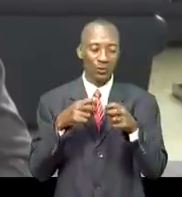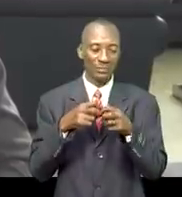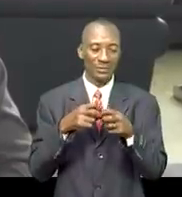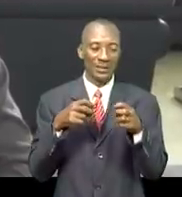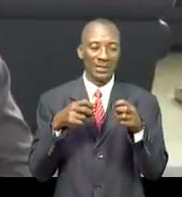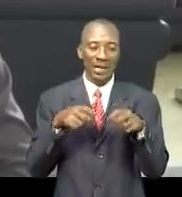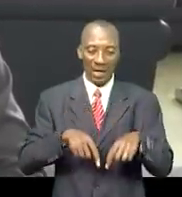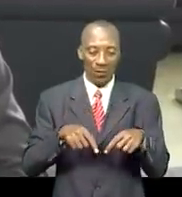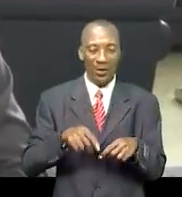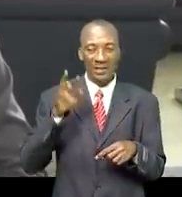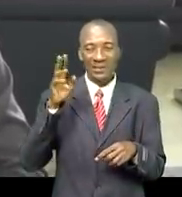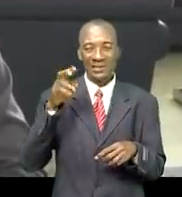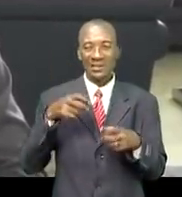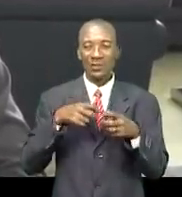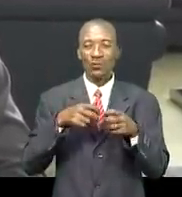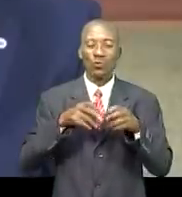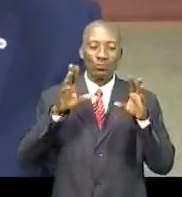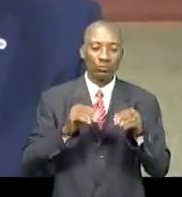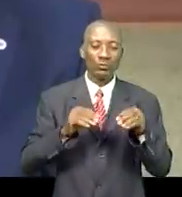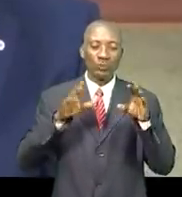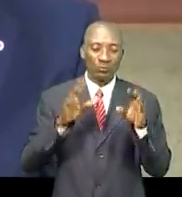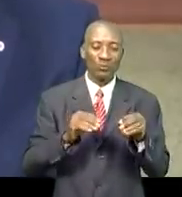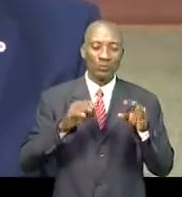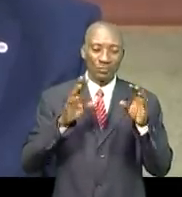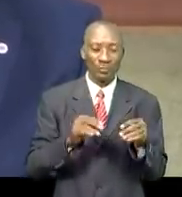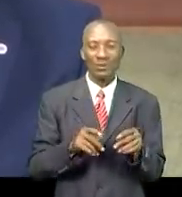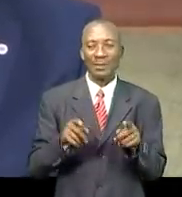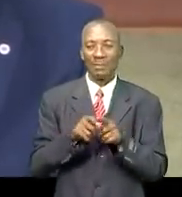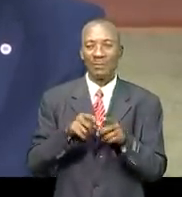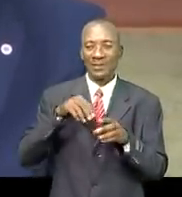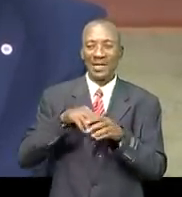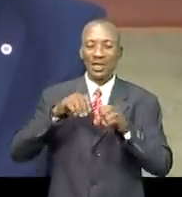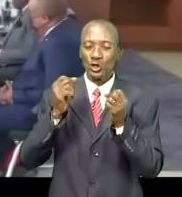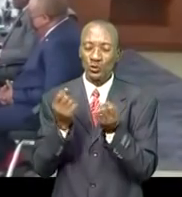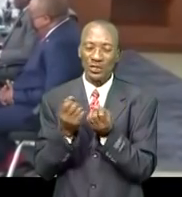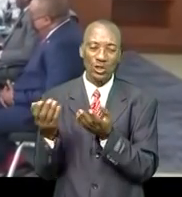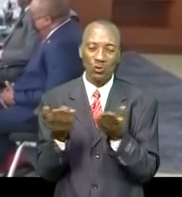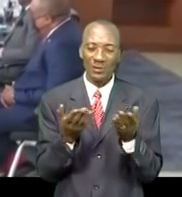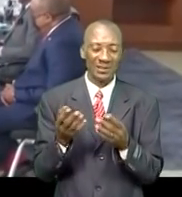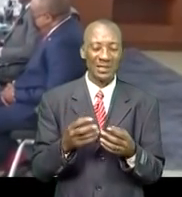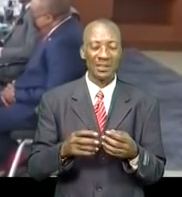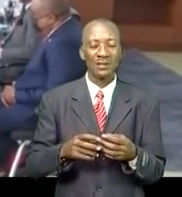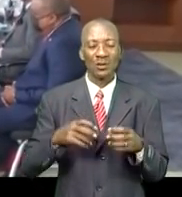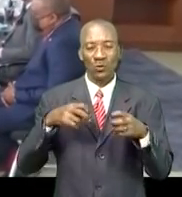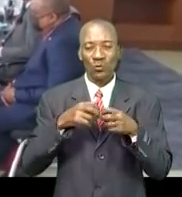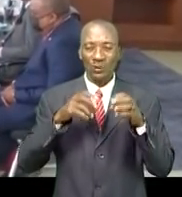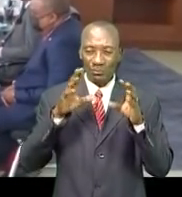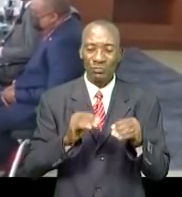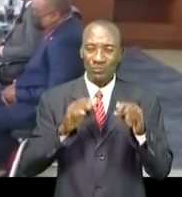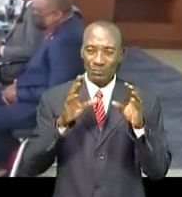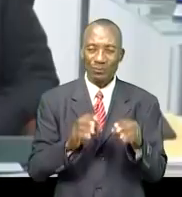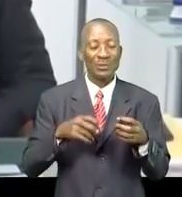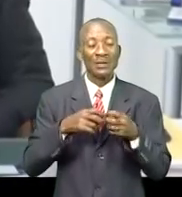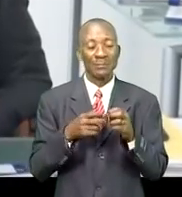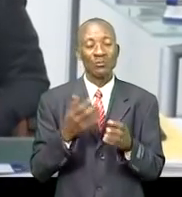multiples. SNEL SA est une société commerciale dont l'État est le seul actionnaire. Ces problèmes, ces difficultés ont été